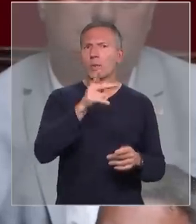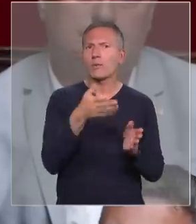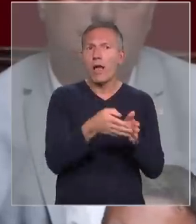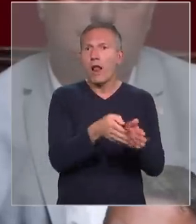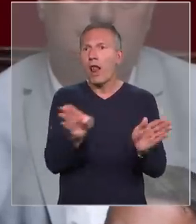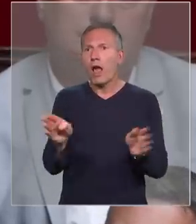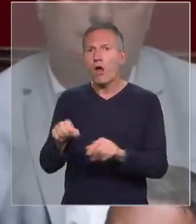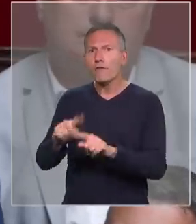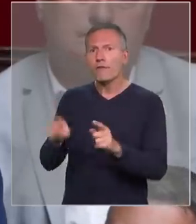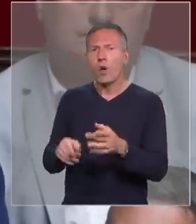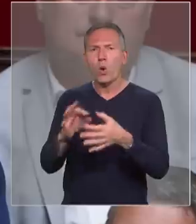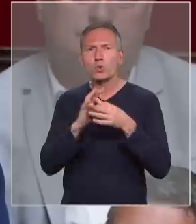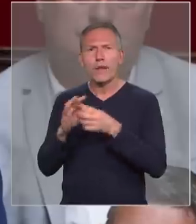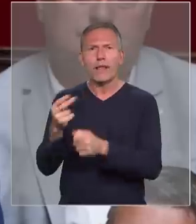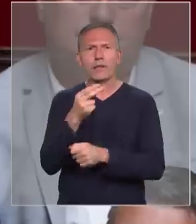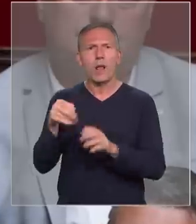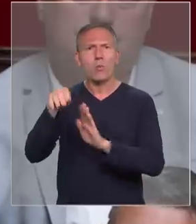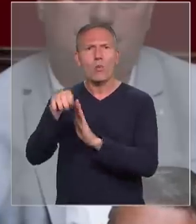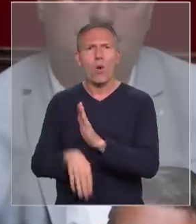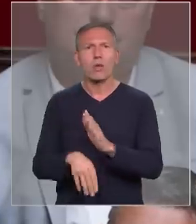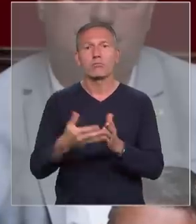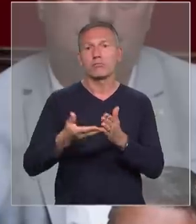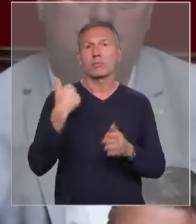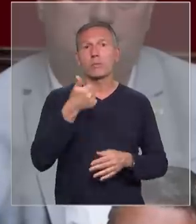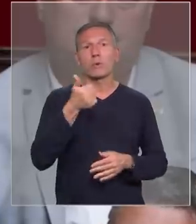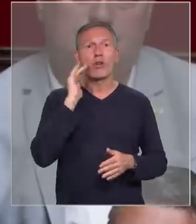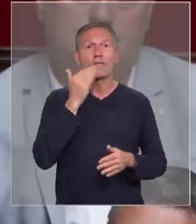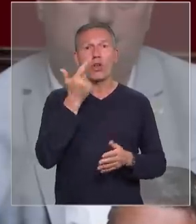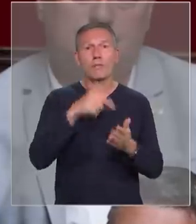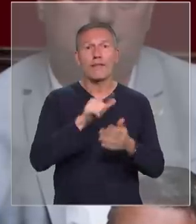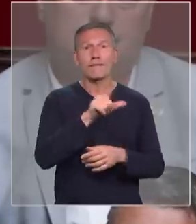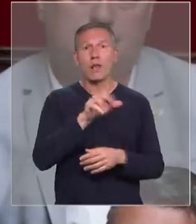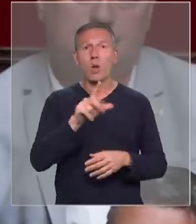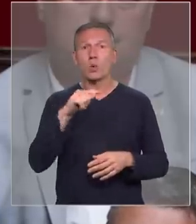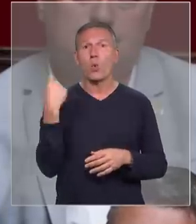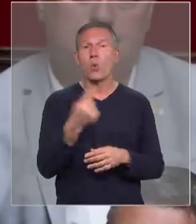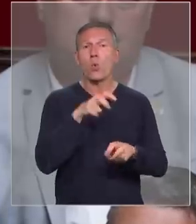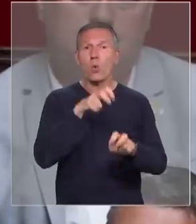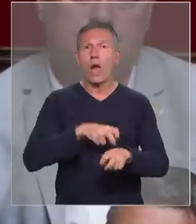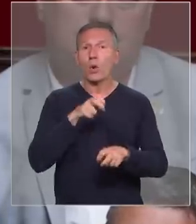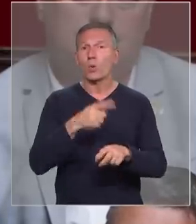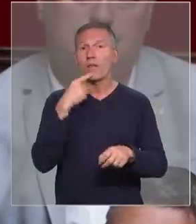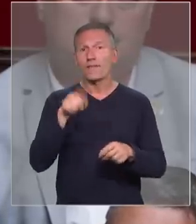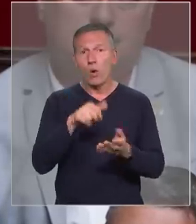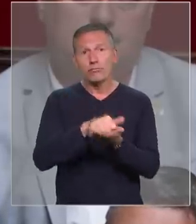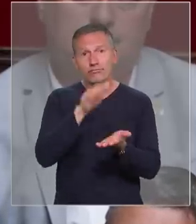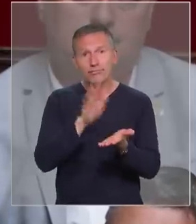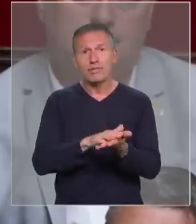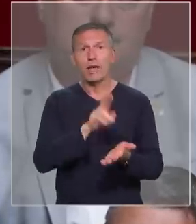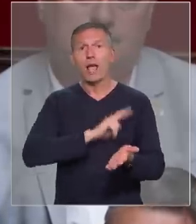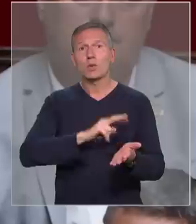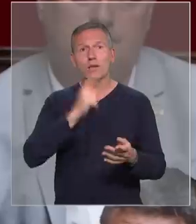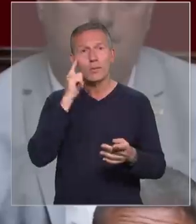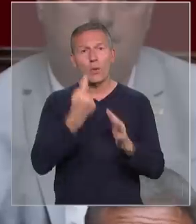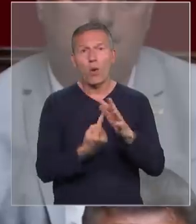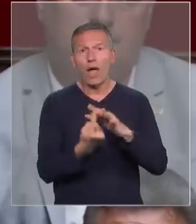Fonds de solidarité nationale. Depuis le 1er janvier 2023, les agriculteurs sont incités à souscrire une assurance récolte pour être